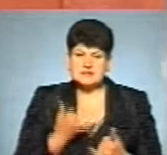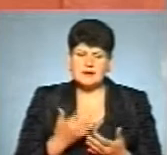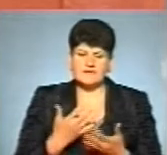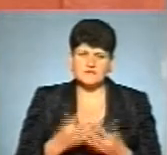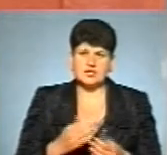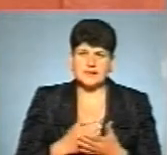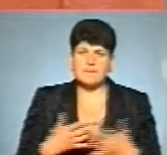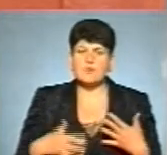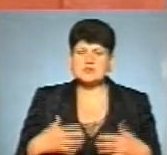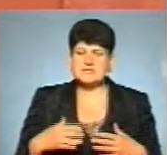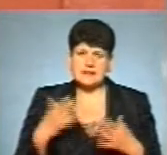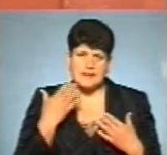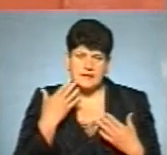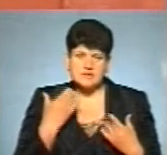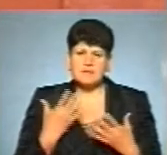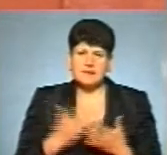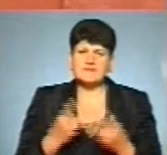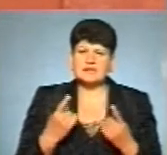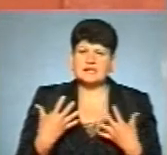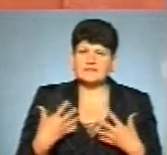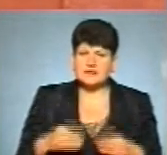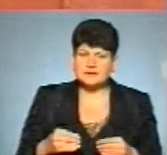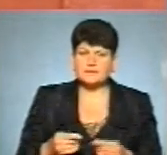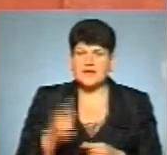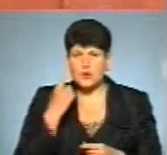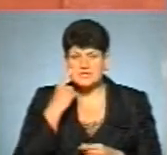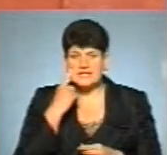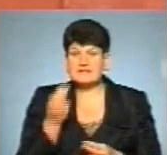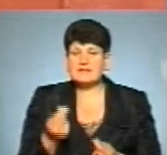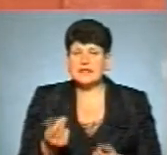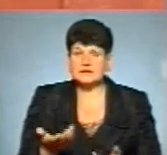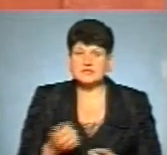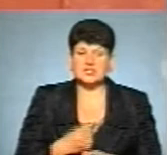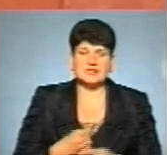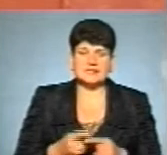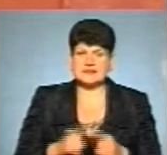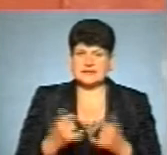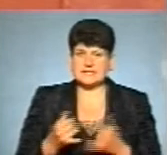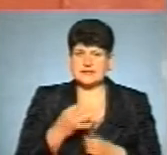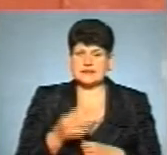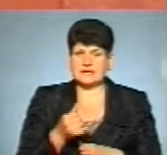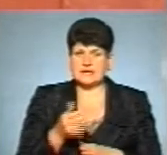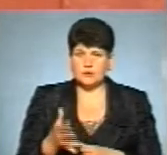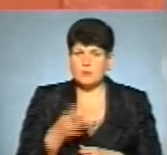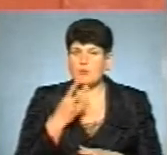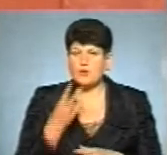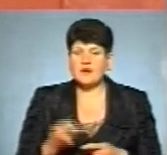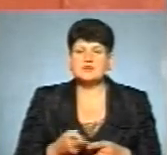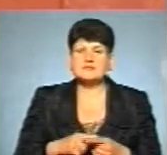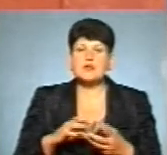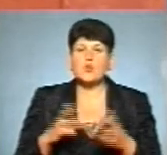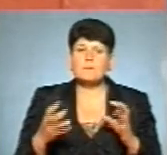послаблення, і ми маємо великі втрати. Як оцінити їх фінансово? На жаль, ми це зараз не можемо сказати. Ми побачимо це у